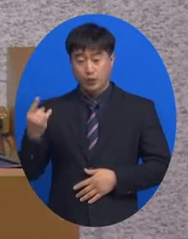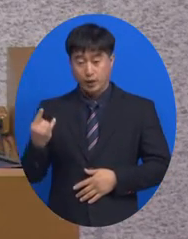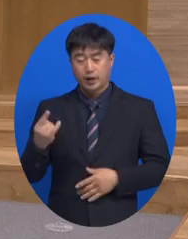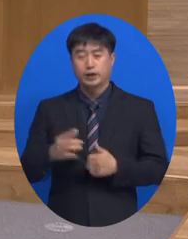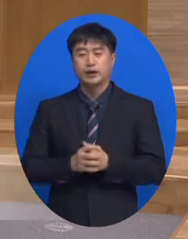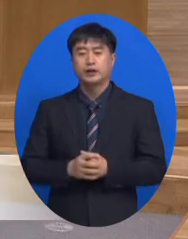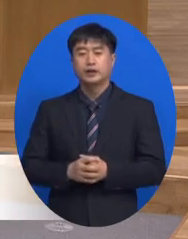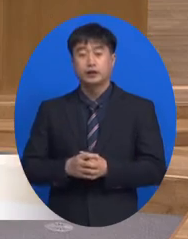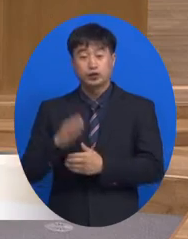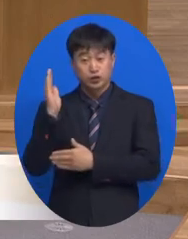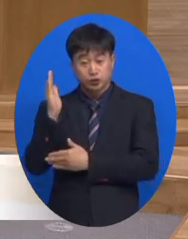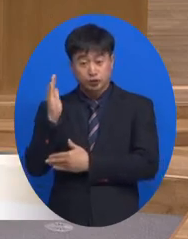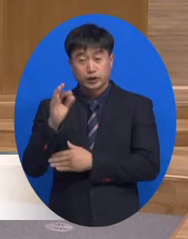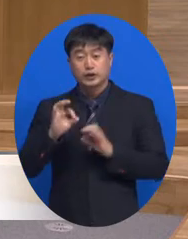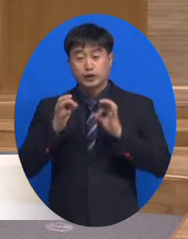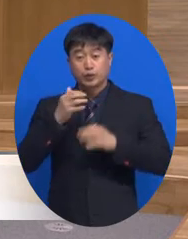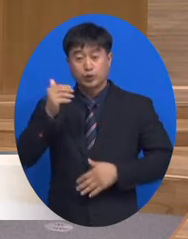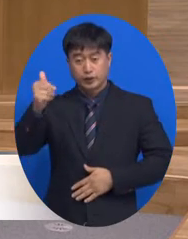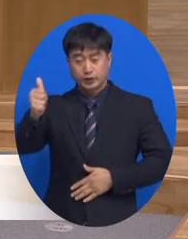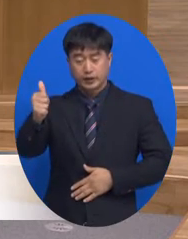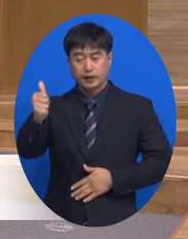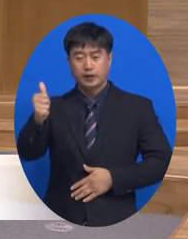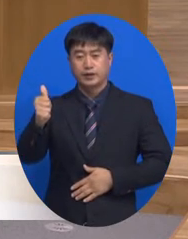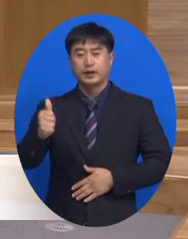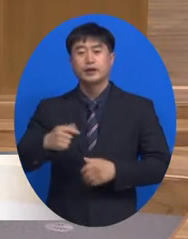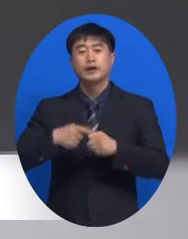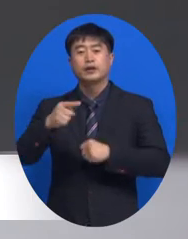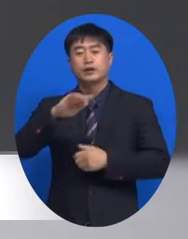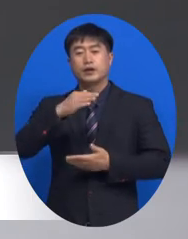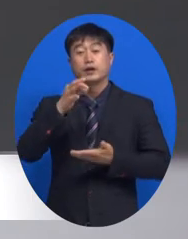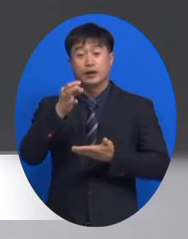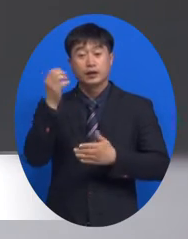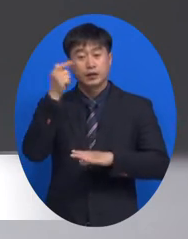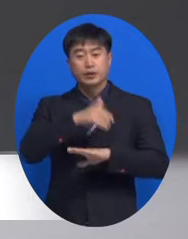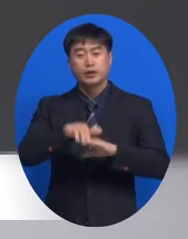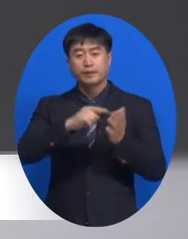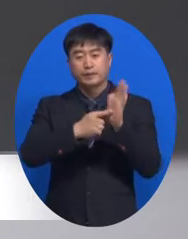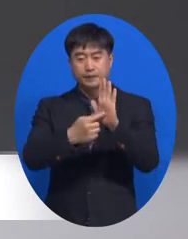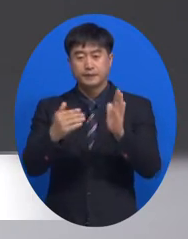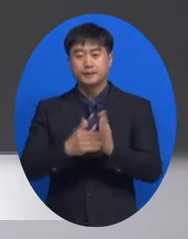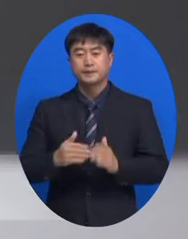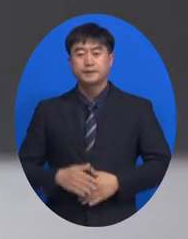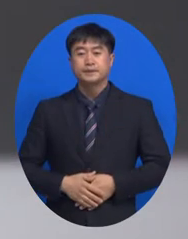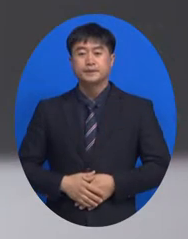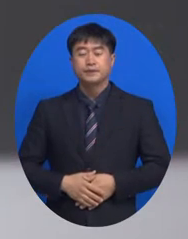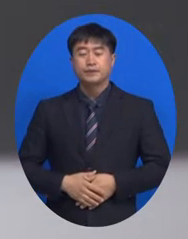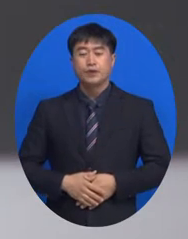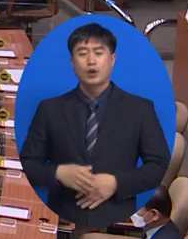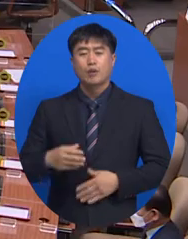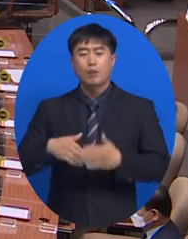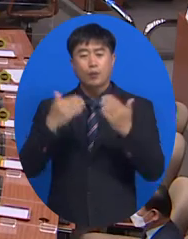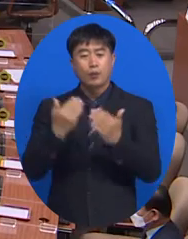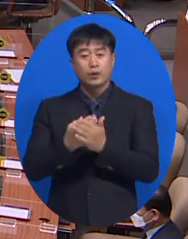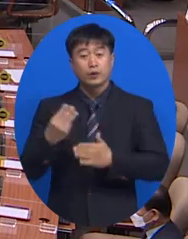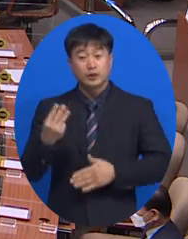3회의 시정연설에 나선 김동현 경계도지사는 내년도 예산편성 방향을 밝혔습니다